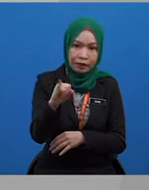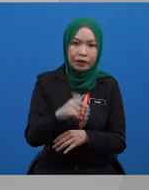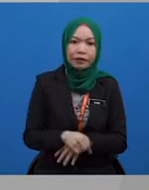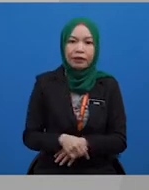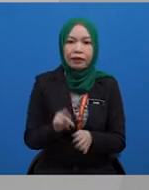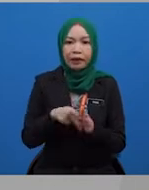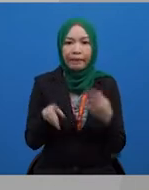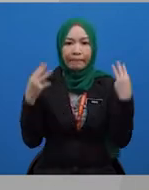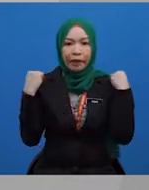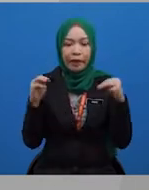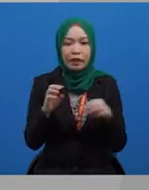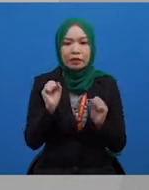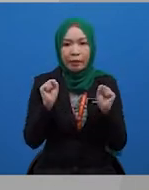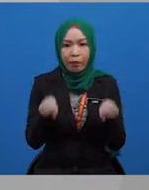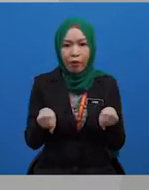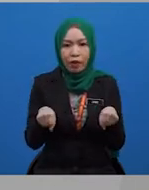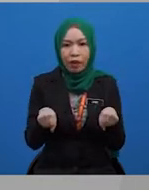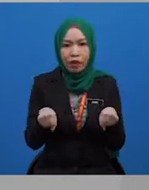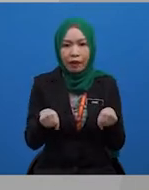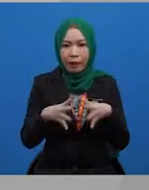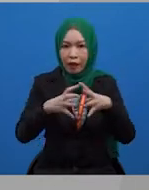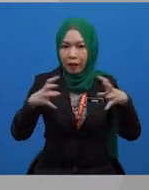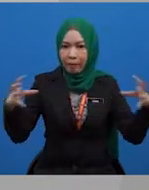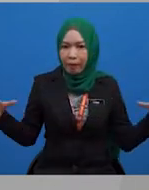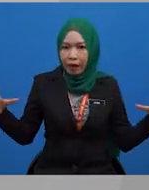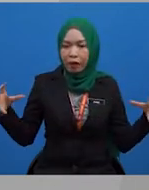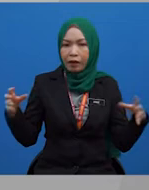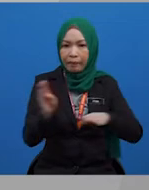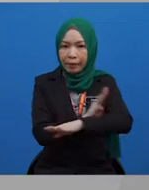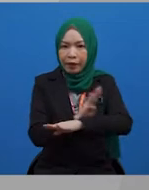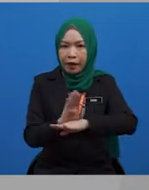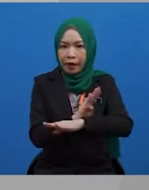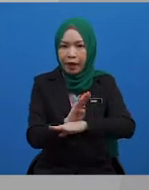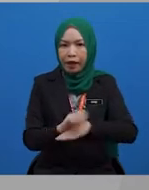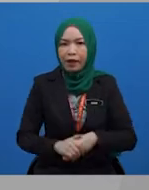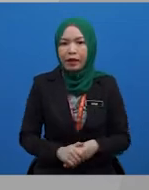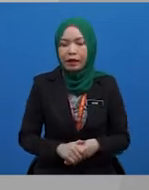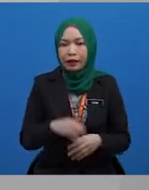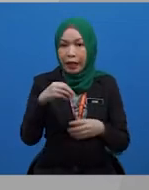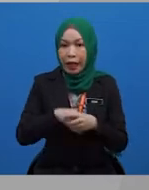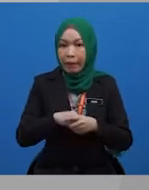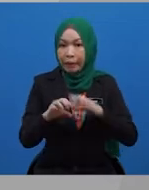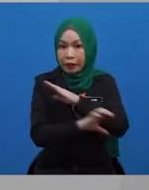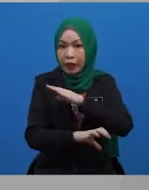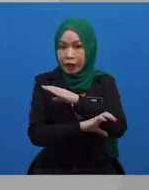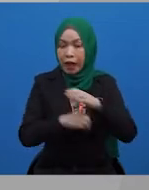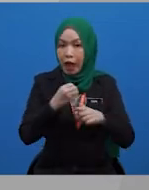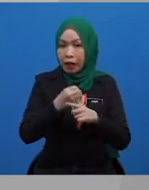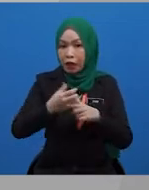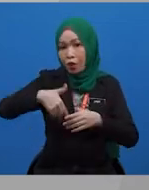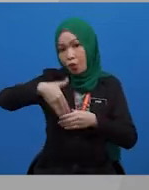ada dalam negara ataupun luar negara. Itulah sebab utamanya pemasar mengutamakan segmentasi pasaran ini.